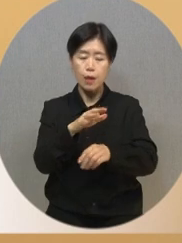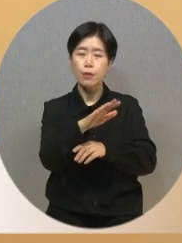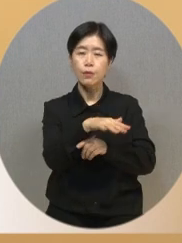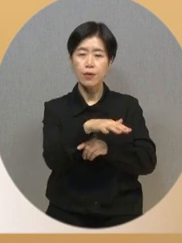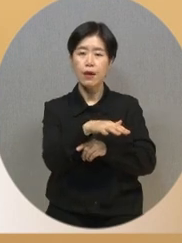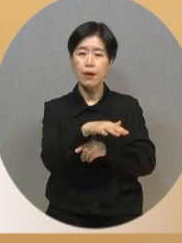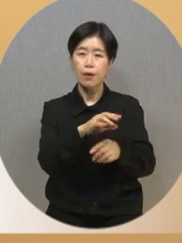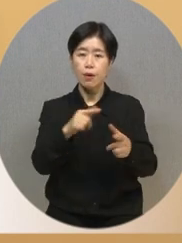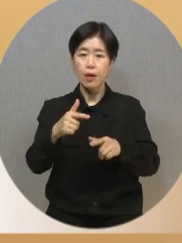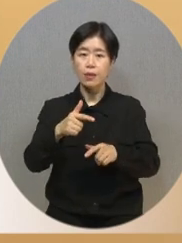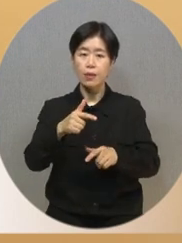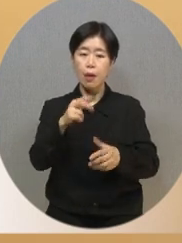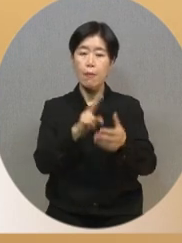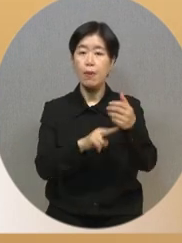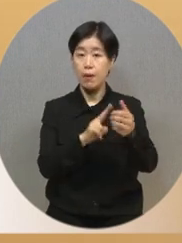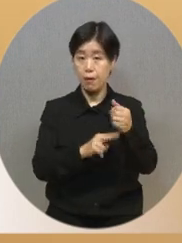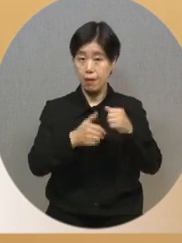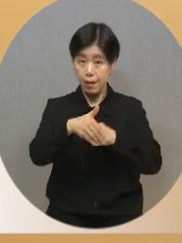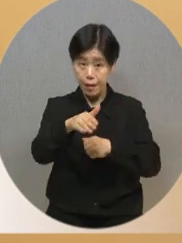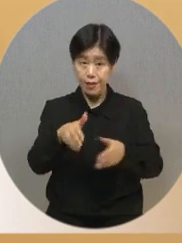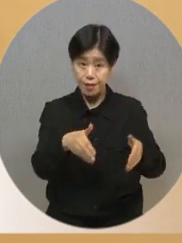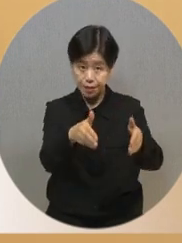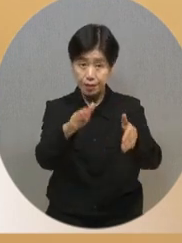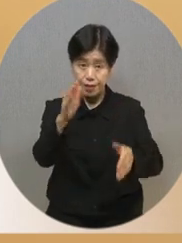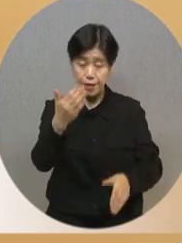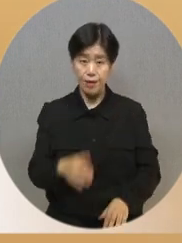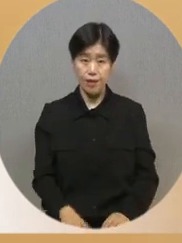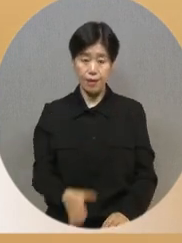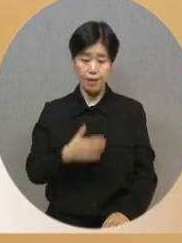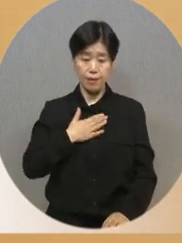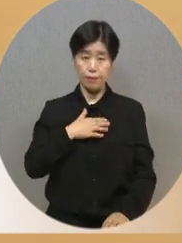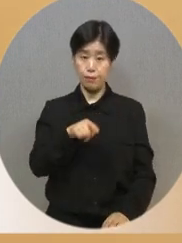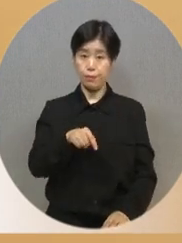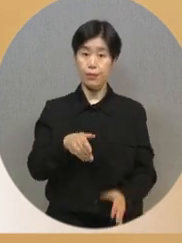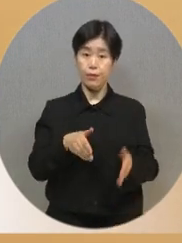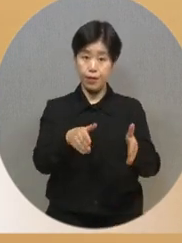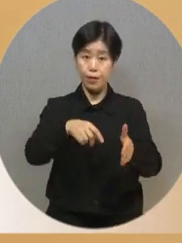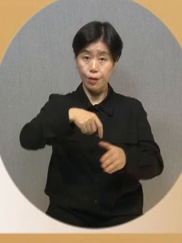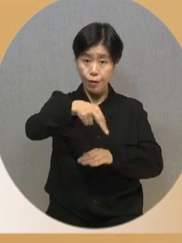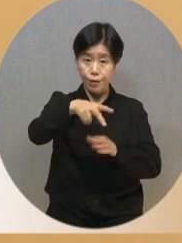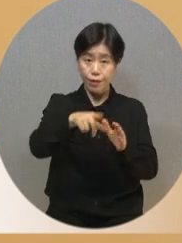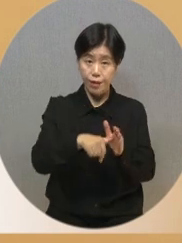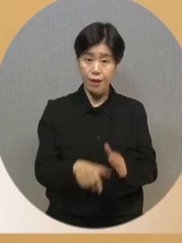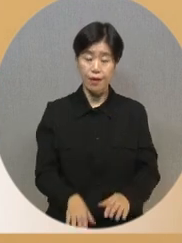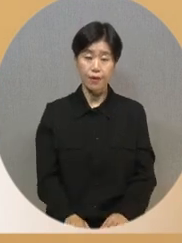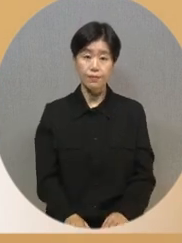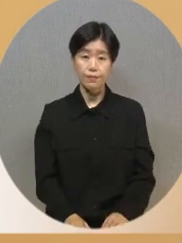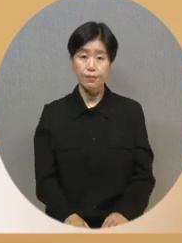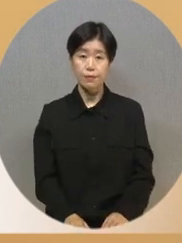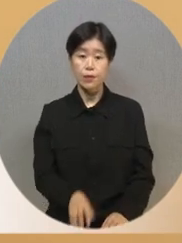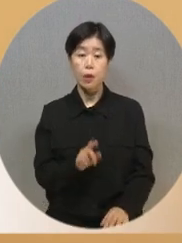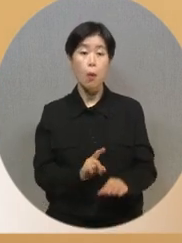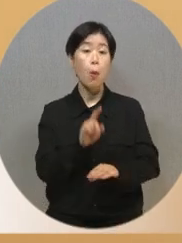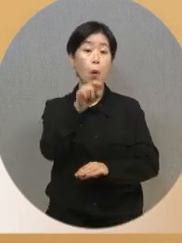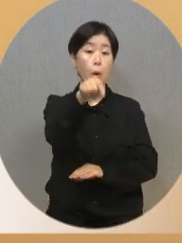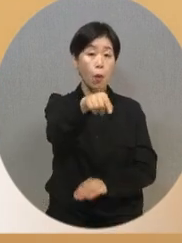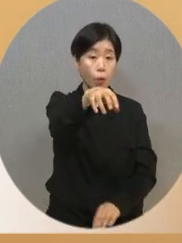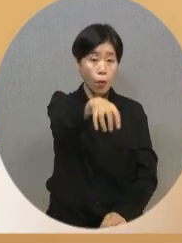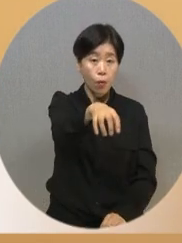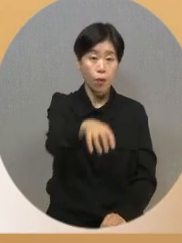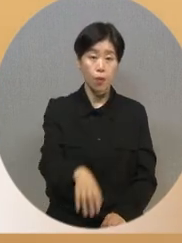농작물을 이제 시내에 내다 파는 그런 길이었고, 저는 이 길을 걸으면서 뭔가 땅고개